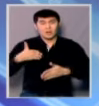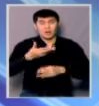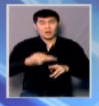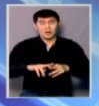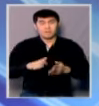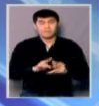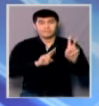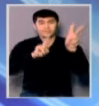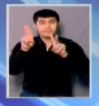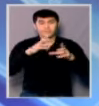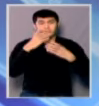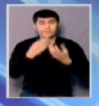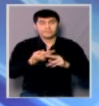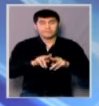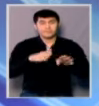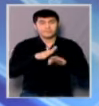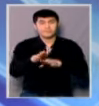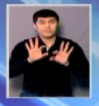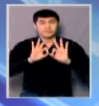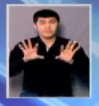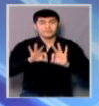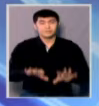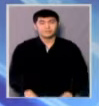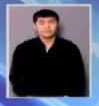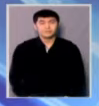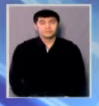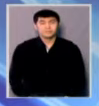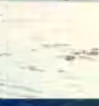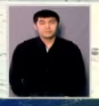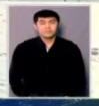да ережені ескермейді. Толырақ тілші бейнематериалында.